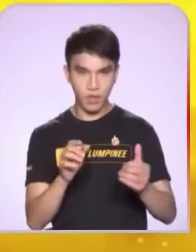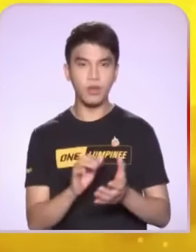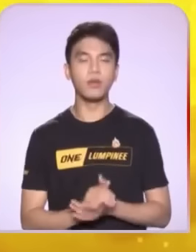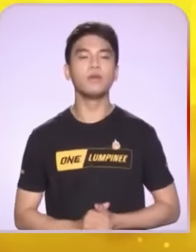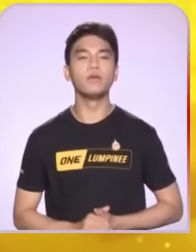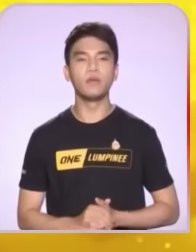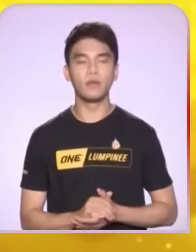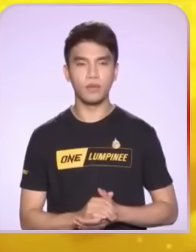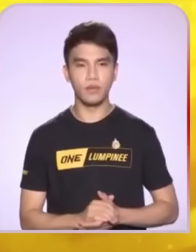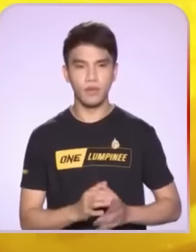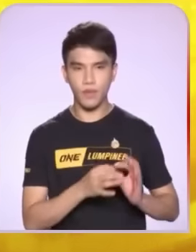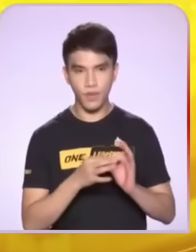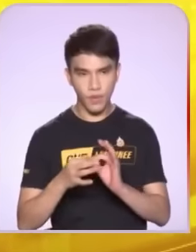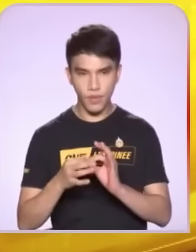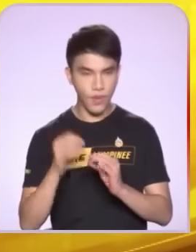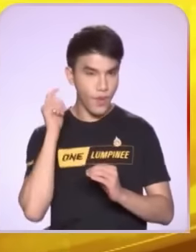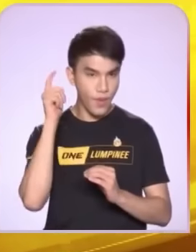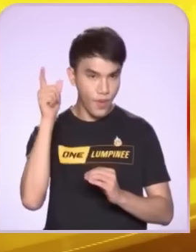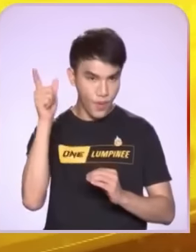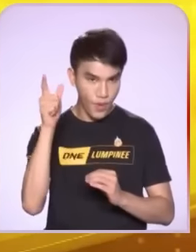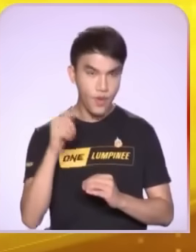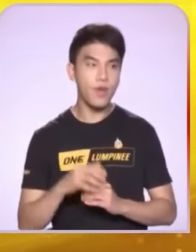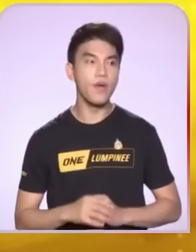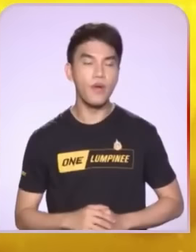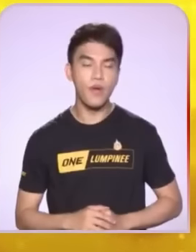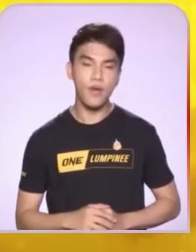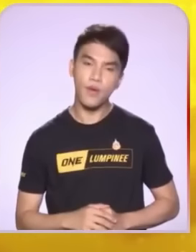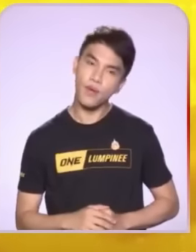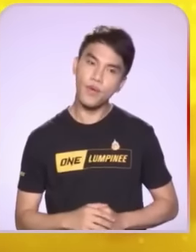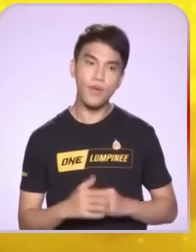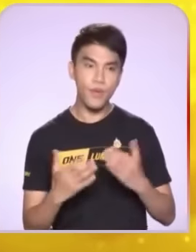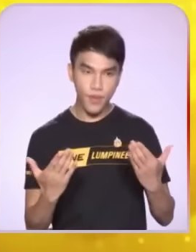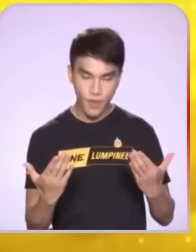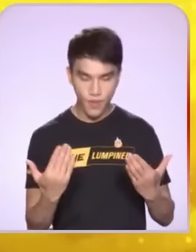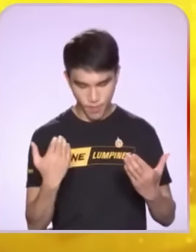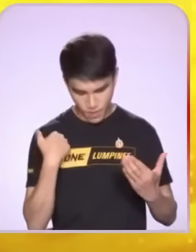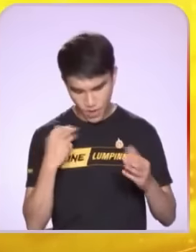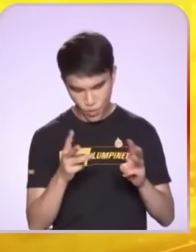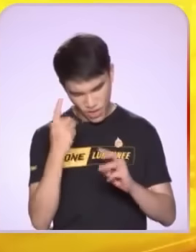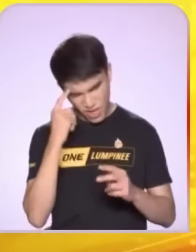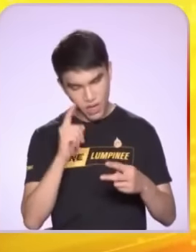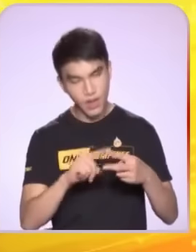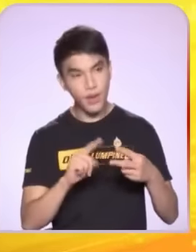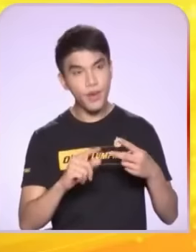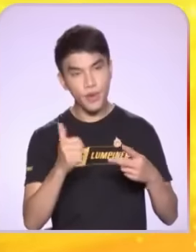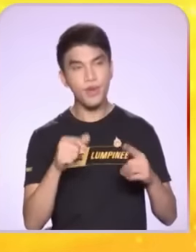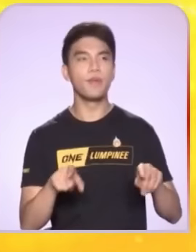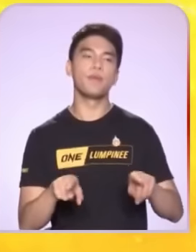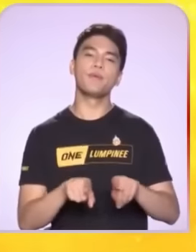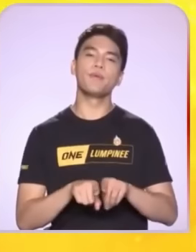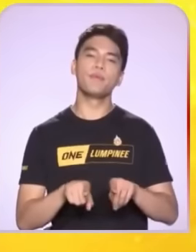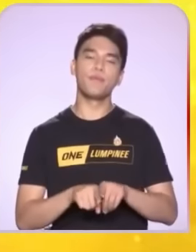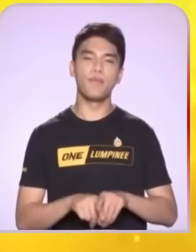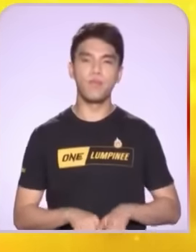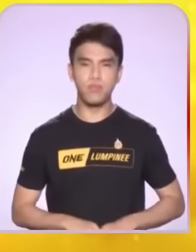เอ่อมีความเชื่อมโยงกับกับคุณทักษิณชินวัตรอยู่แล้วนะครับมันก็มีทั้ง 2แง่มุมนะครับแง่มุมนึงก็คือว่าเ่อ